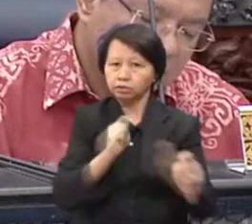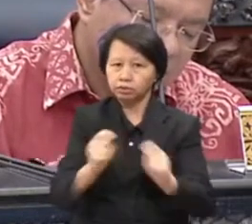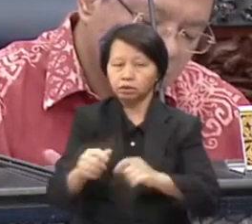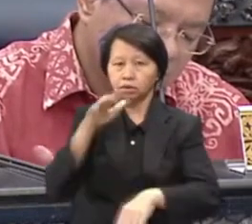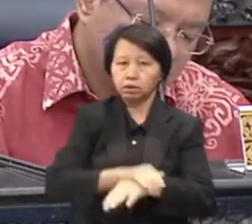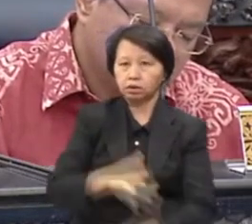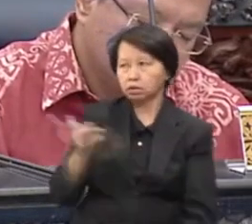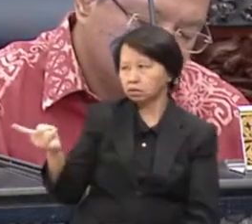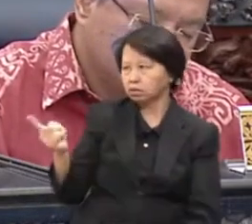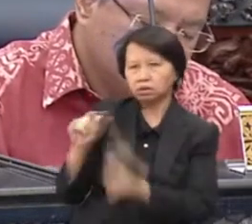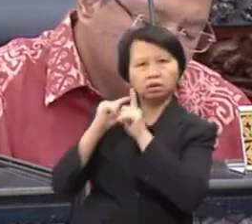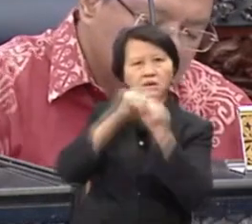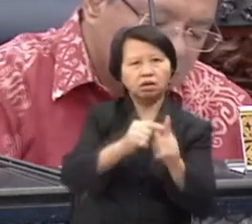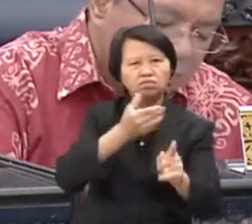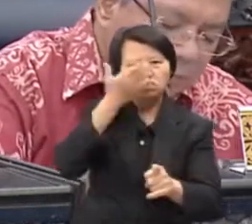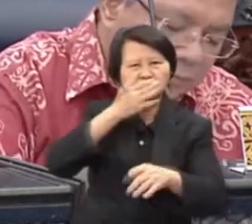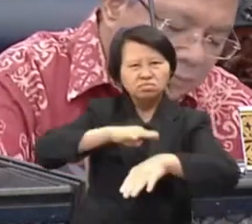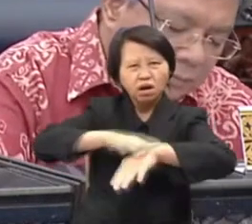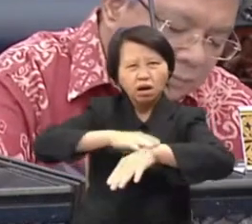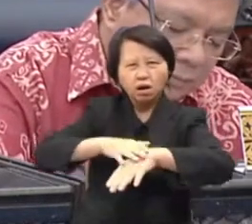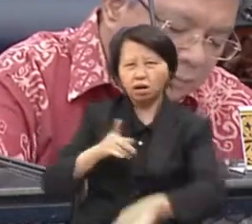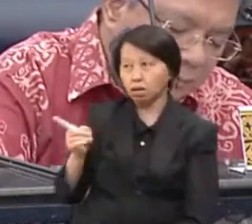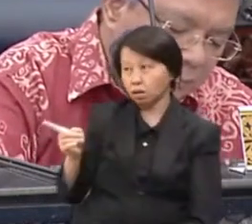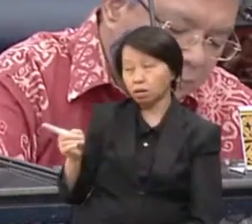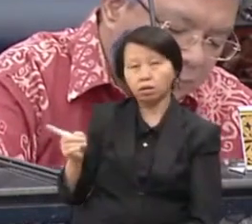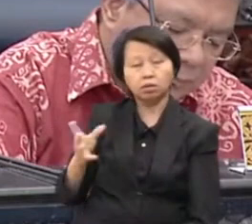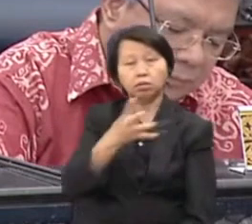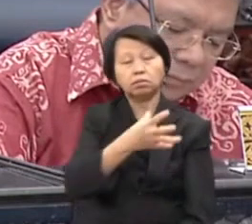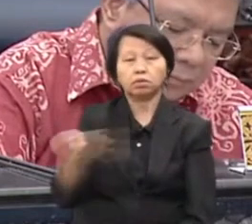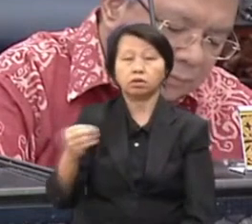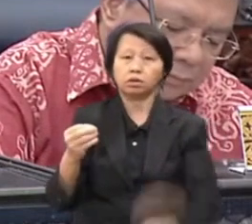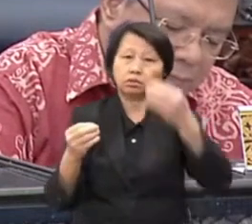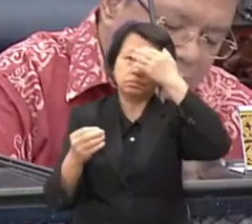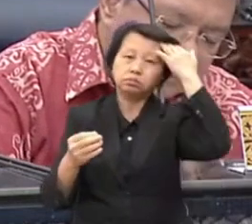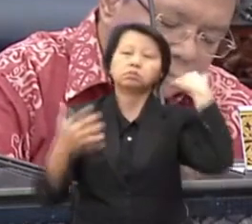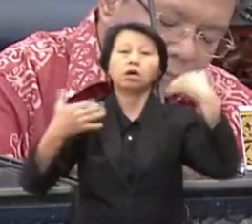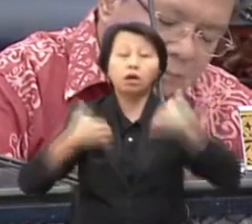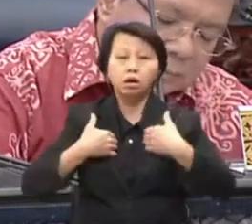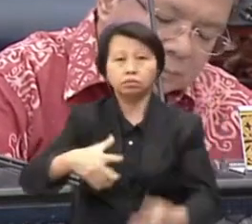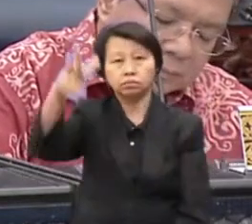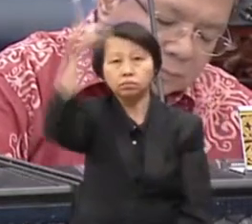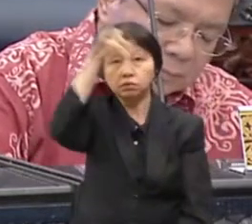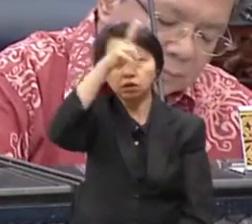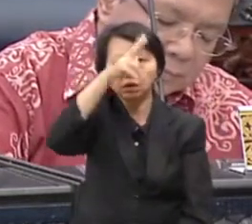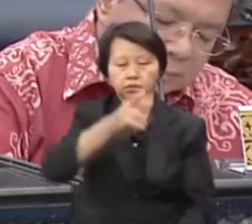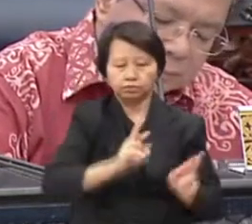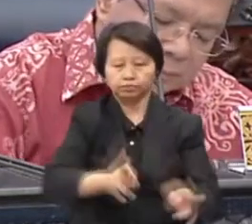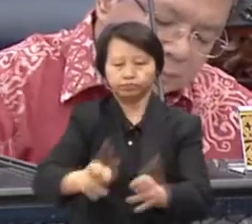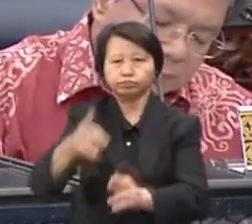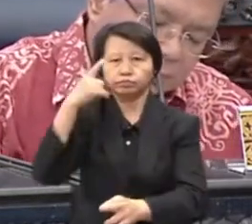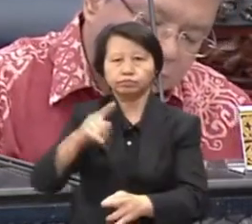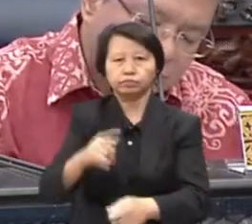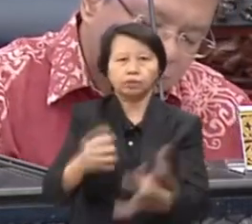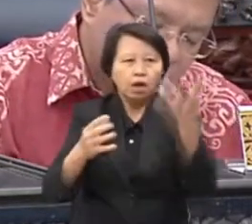ke atas kenyataan berbau pekauman ini selain itu Adakah kerajaan merancang untuk